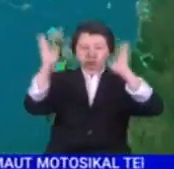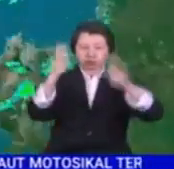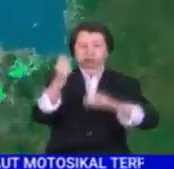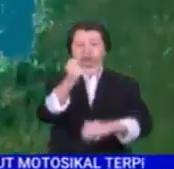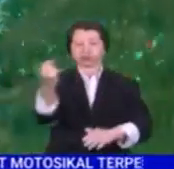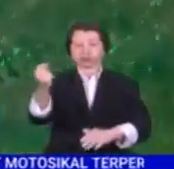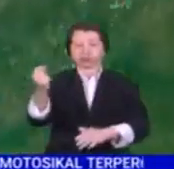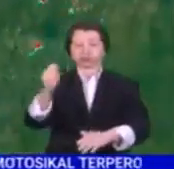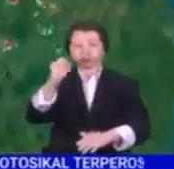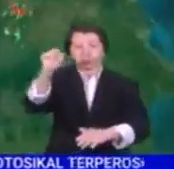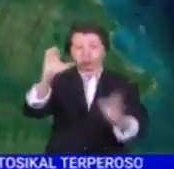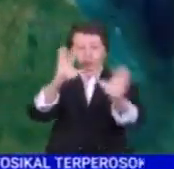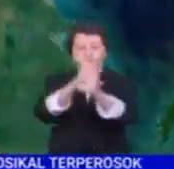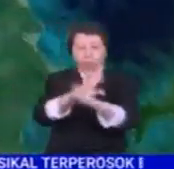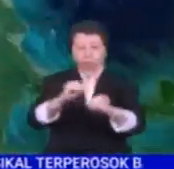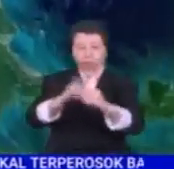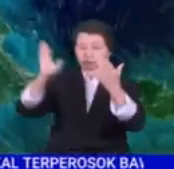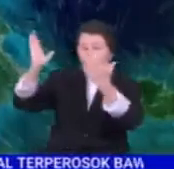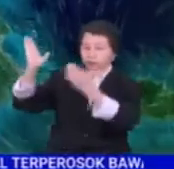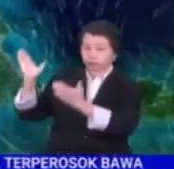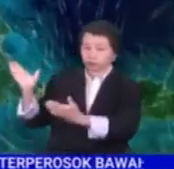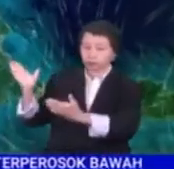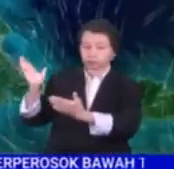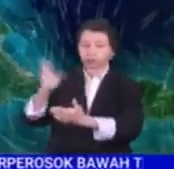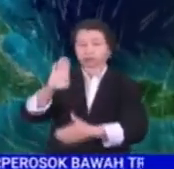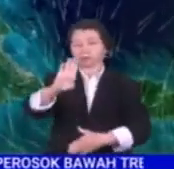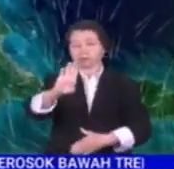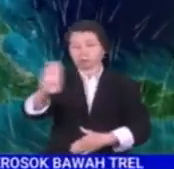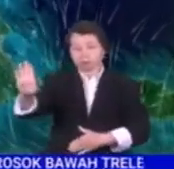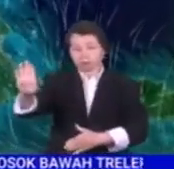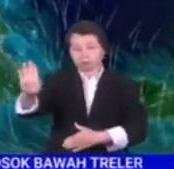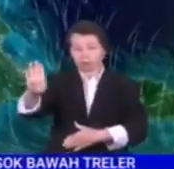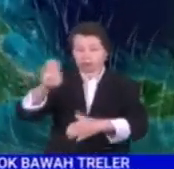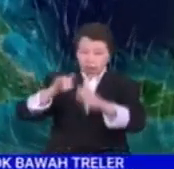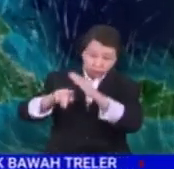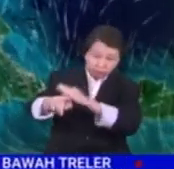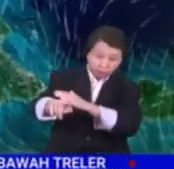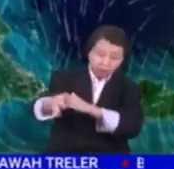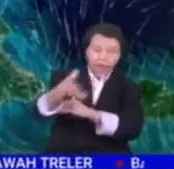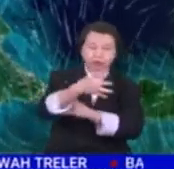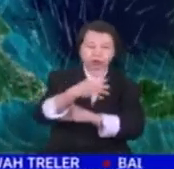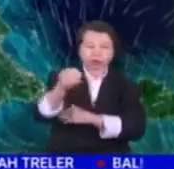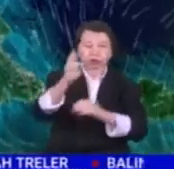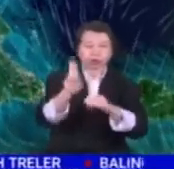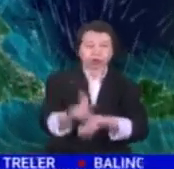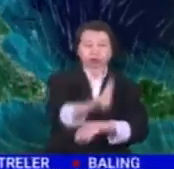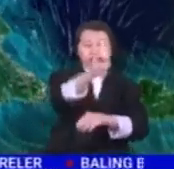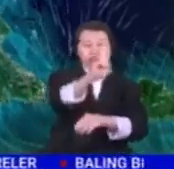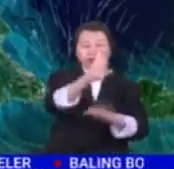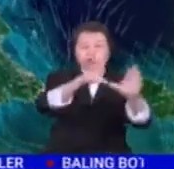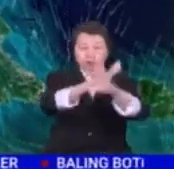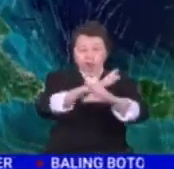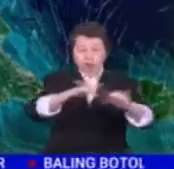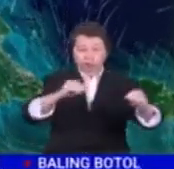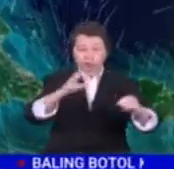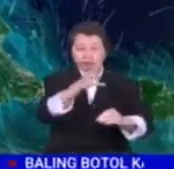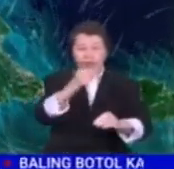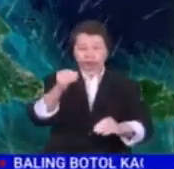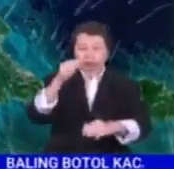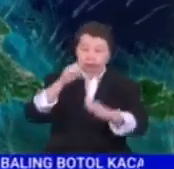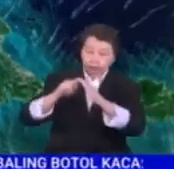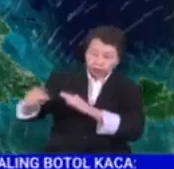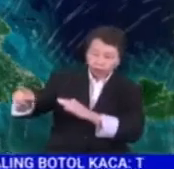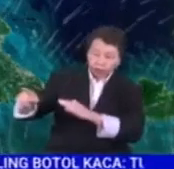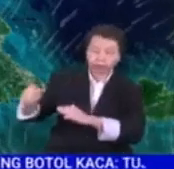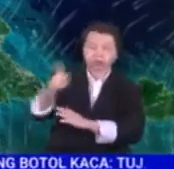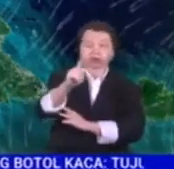Timur. Cuaca hujan kini dicerap di sekitar bahagian barat, pedalaman dan juga di utara Sarawak dan di bahagian pedalaman